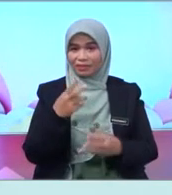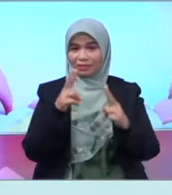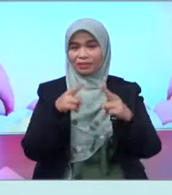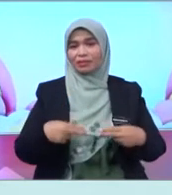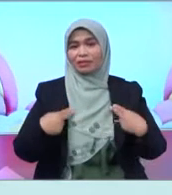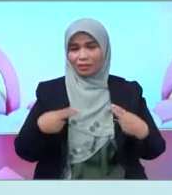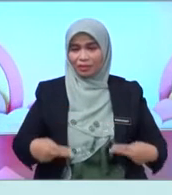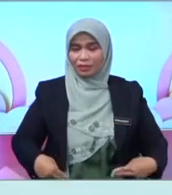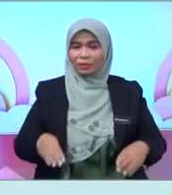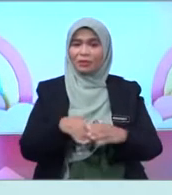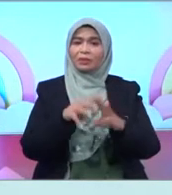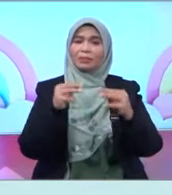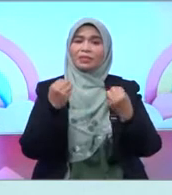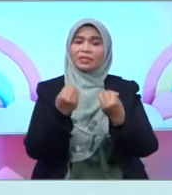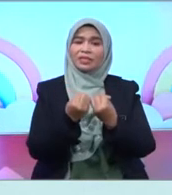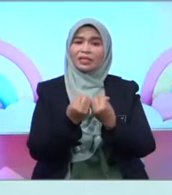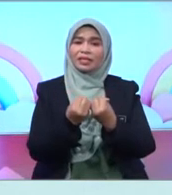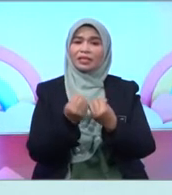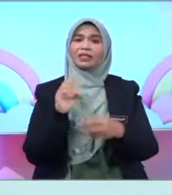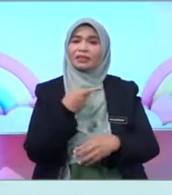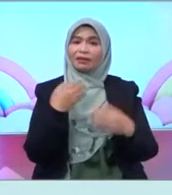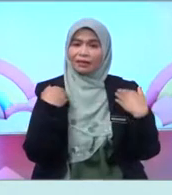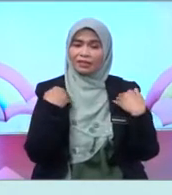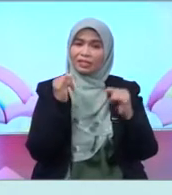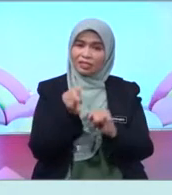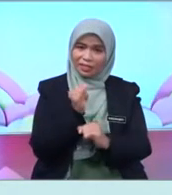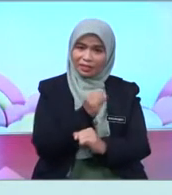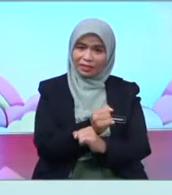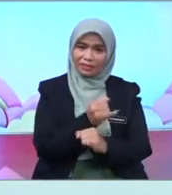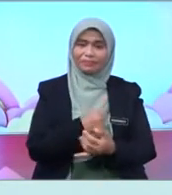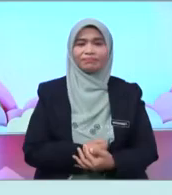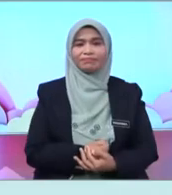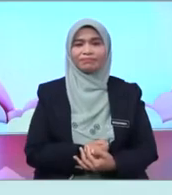masyarakat dalam komuniti kita adzira yang tetap Oke